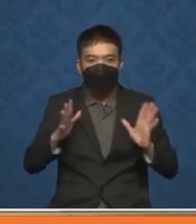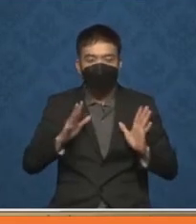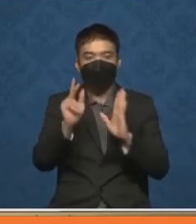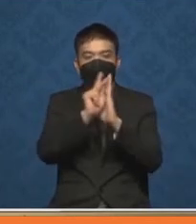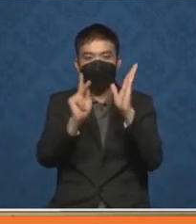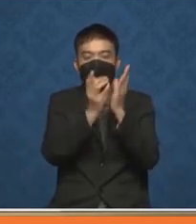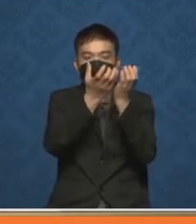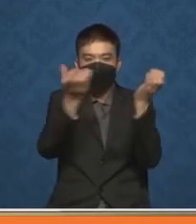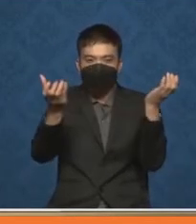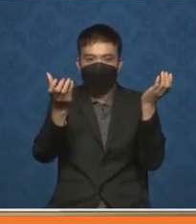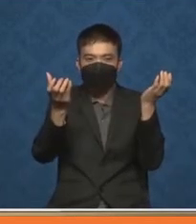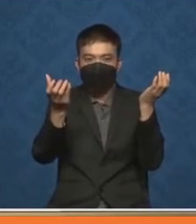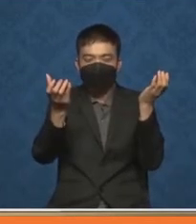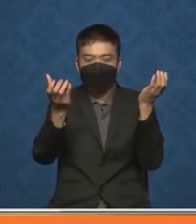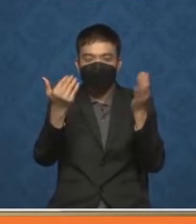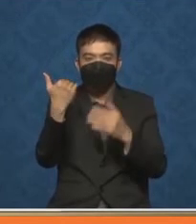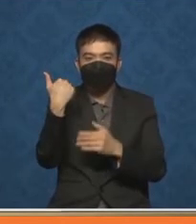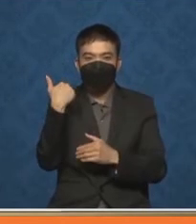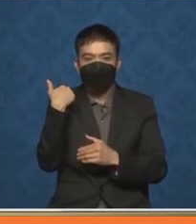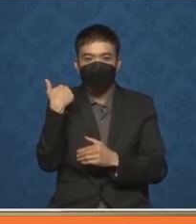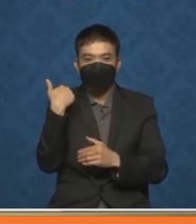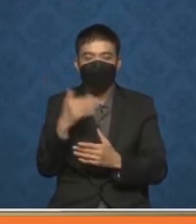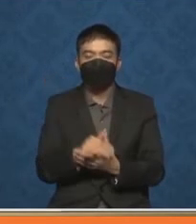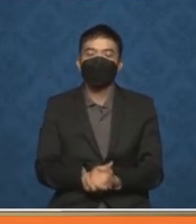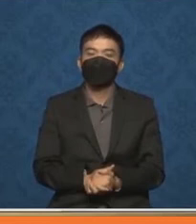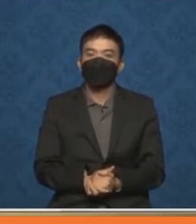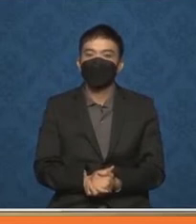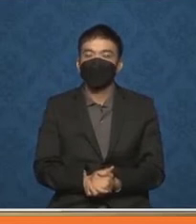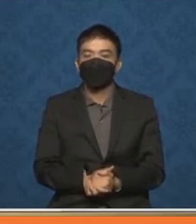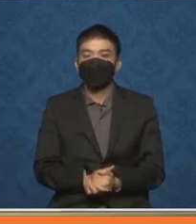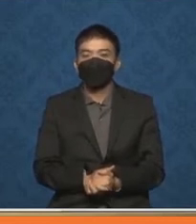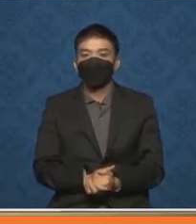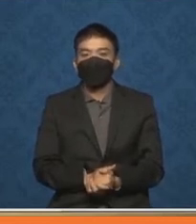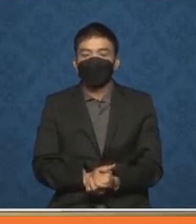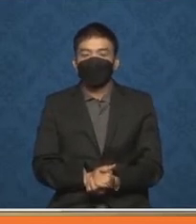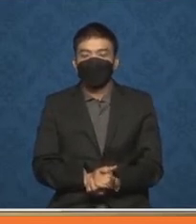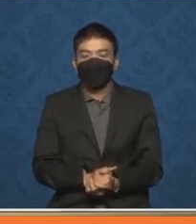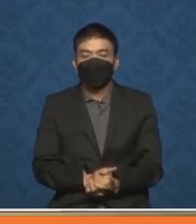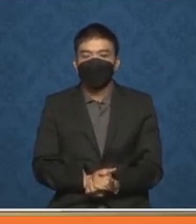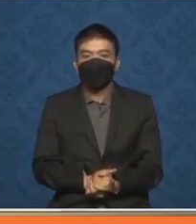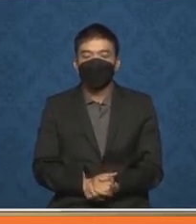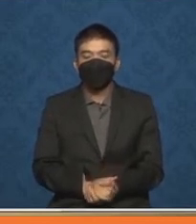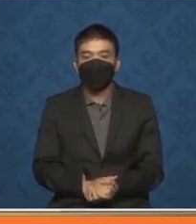ไม่รับร่างรัฐธรรมนูญฉบับนี้ท่านประธานครับ